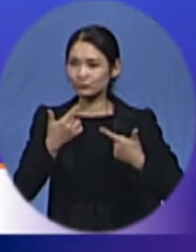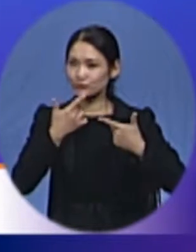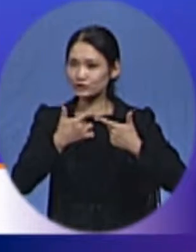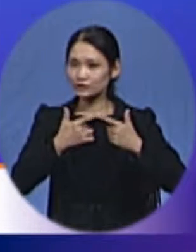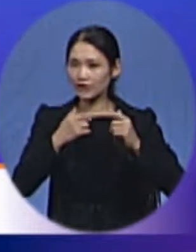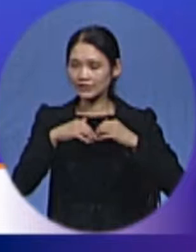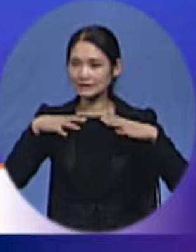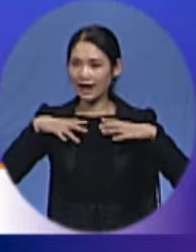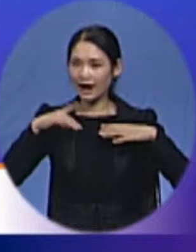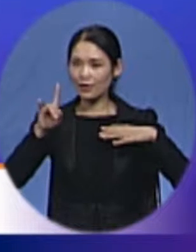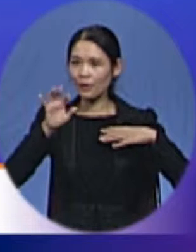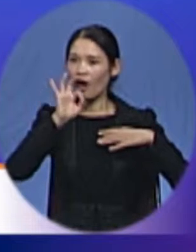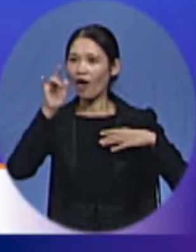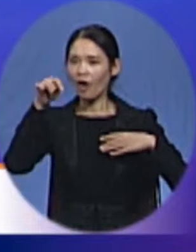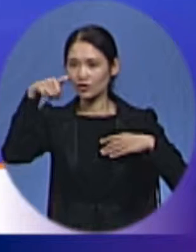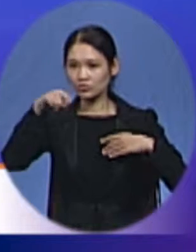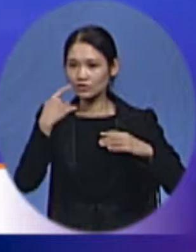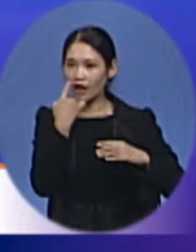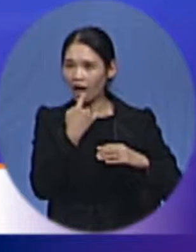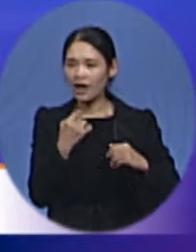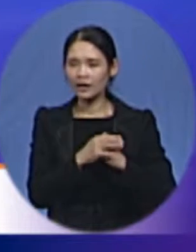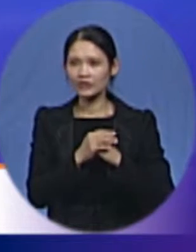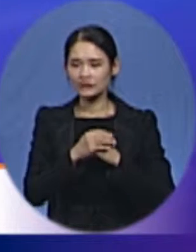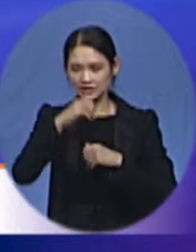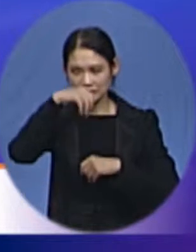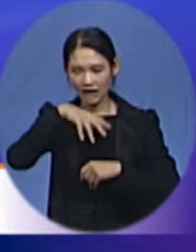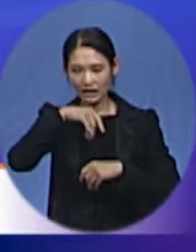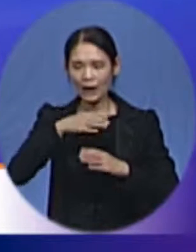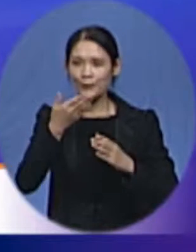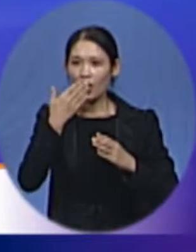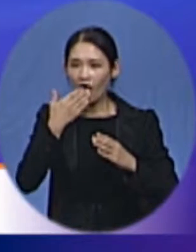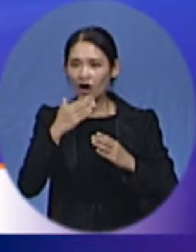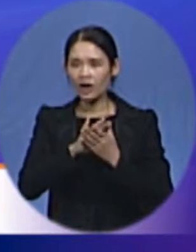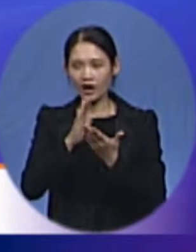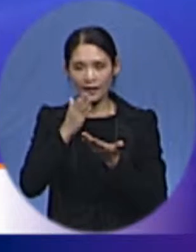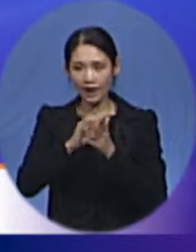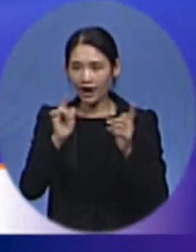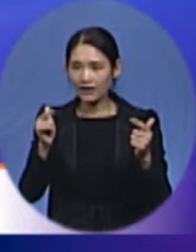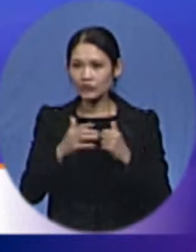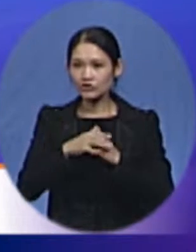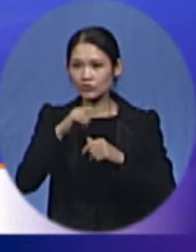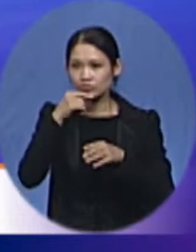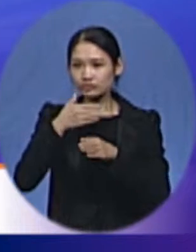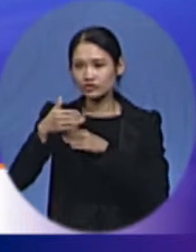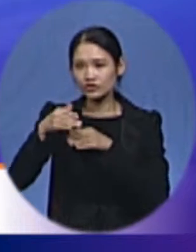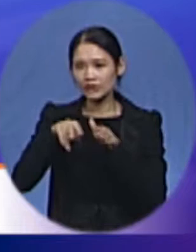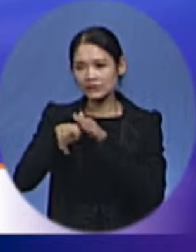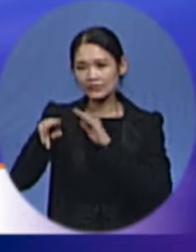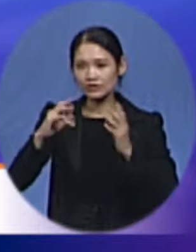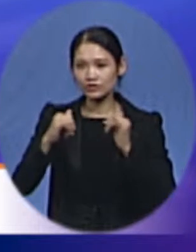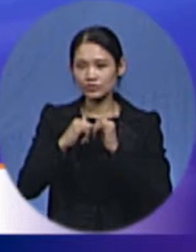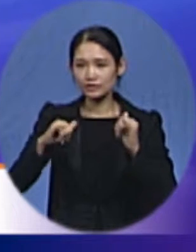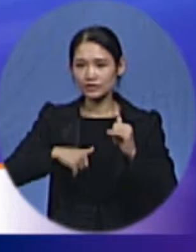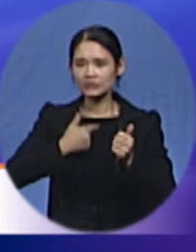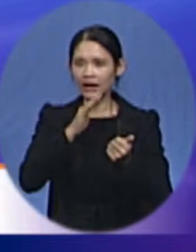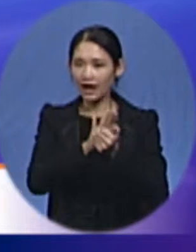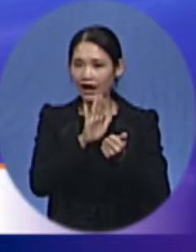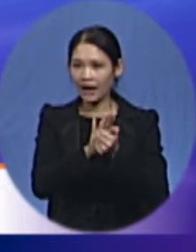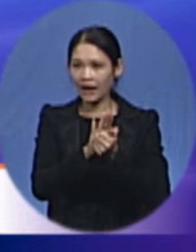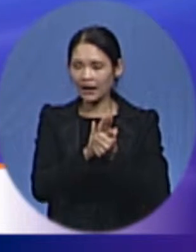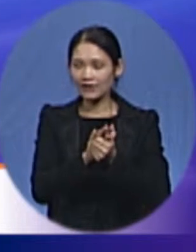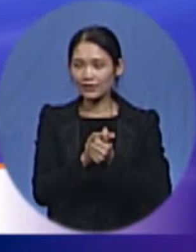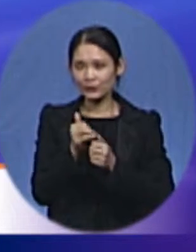부산의 자랑인 어묵. 이제는 이 단순한 먹거리를 떠나 북한 이탈 주민의 창업 등 자활을 돕는 버팀목이 되고